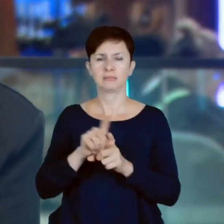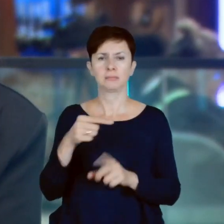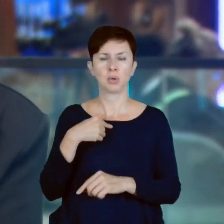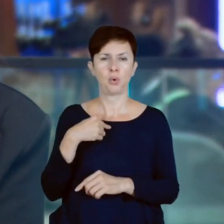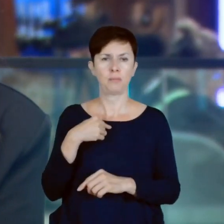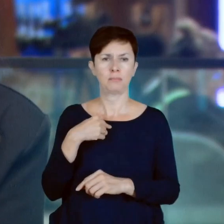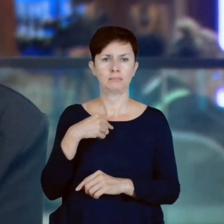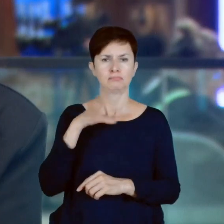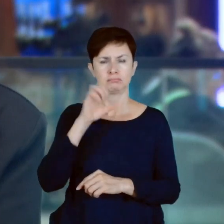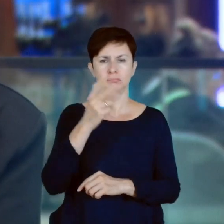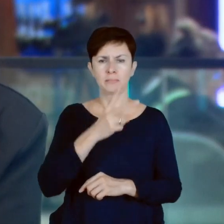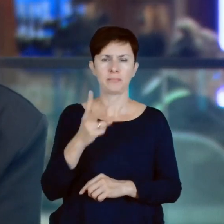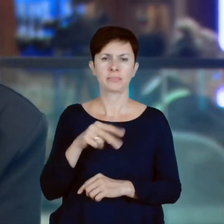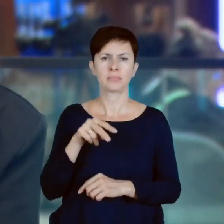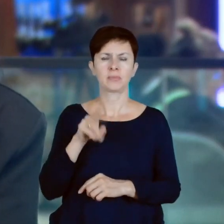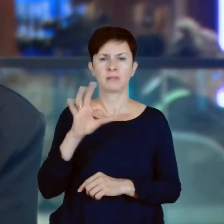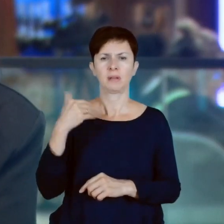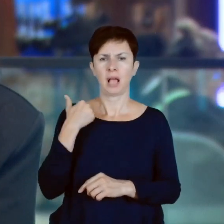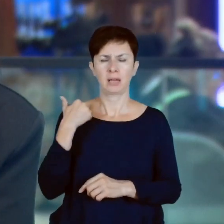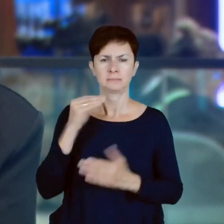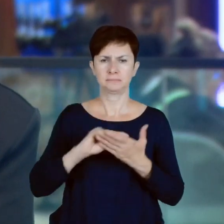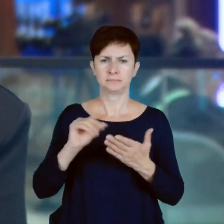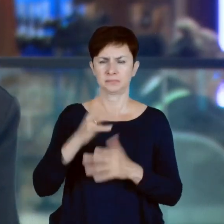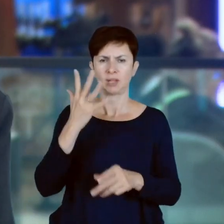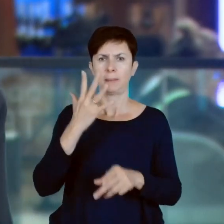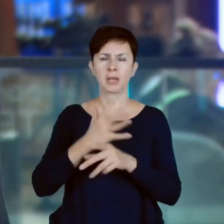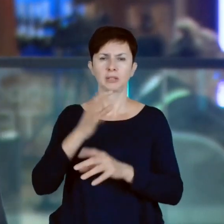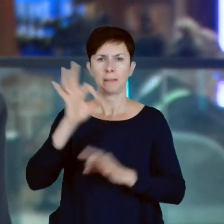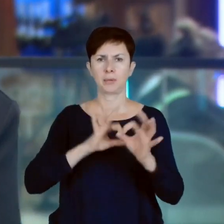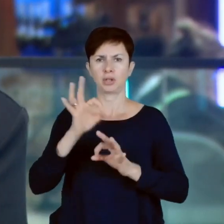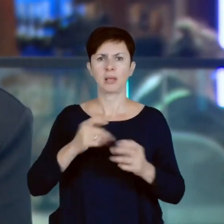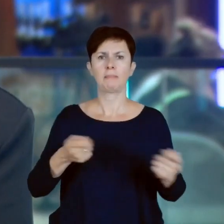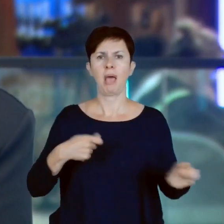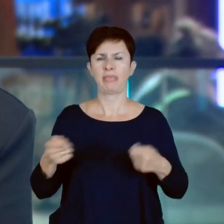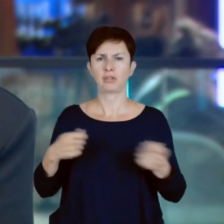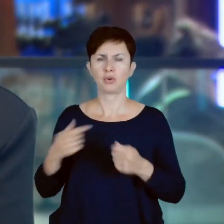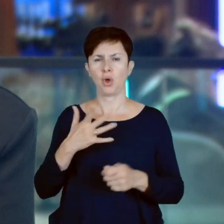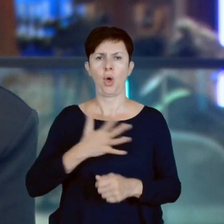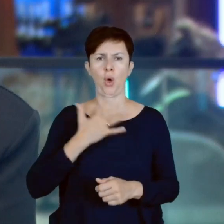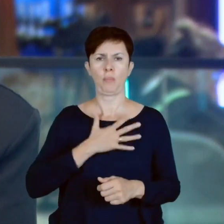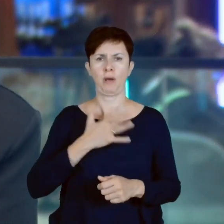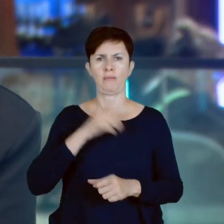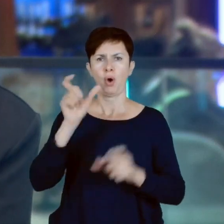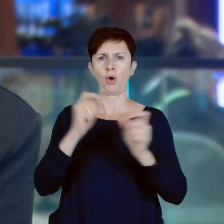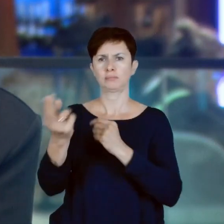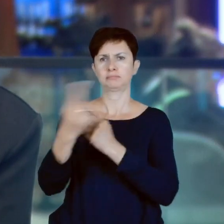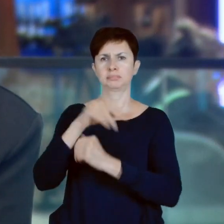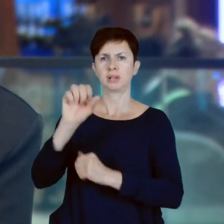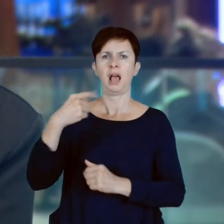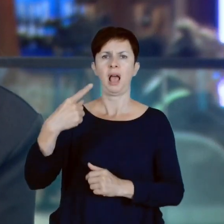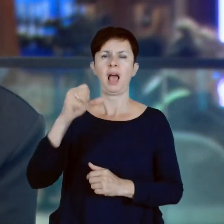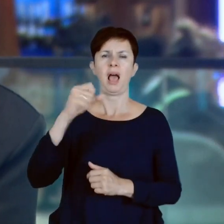UK, gdzie dosłownie 50% menadżerów obawia się zatrudnić osobę z ADHD. Po prostu, ale jako